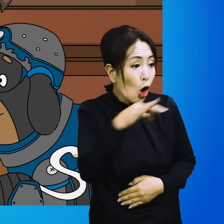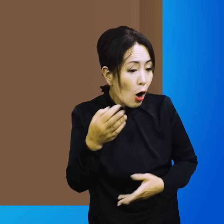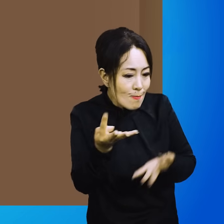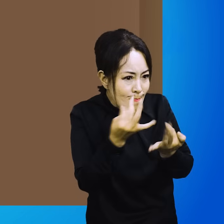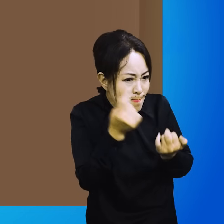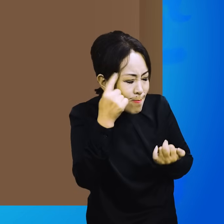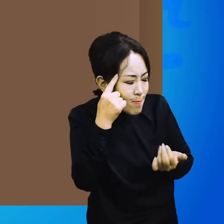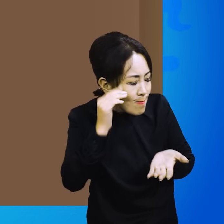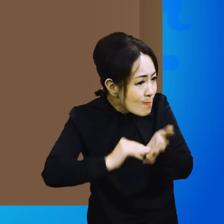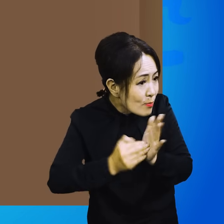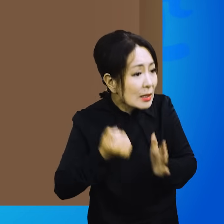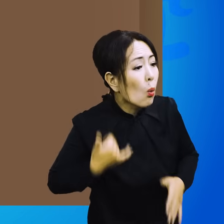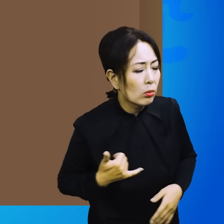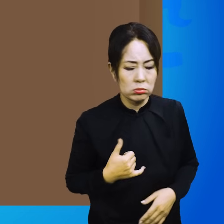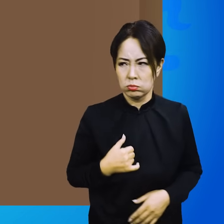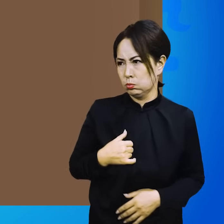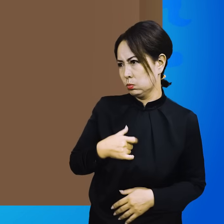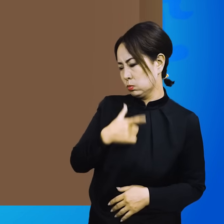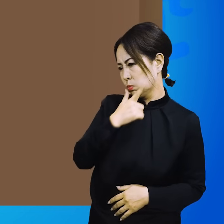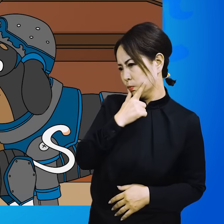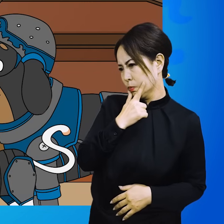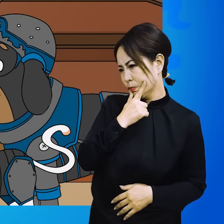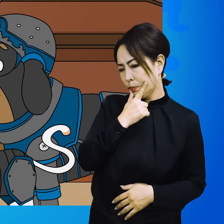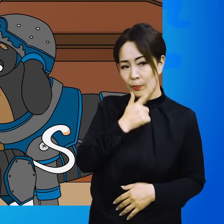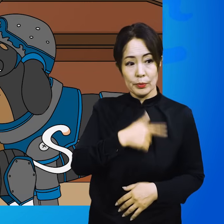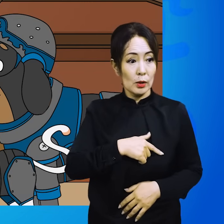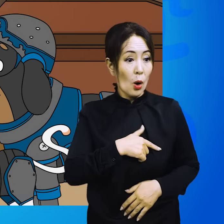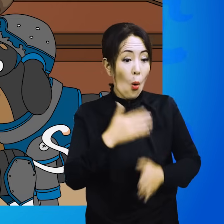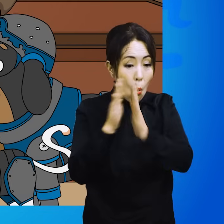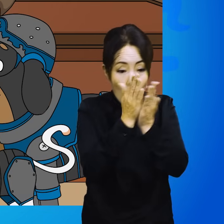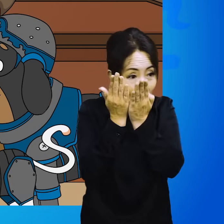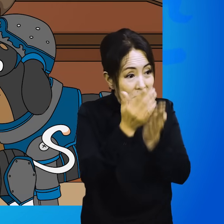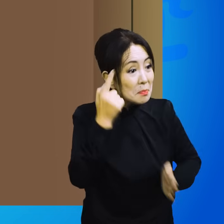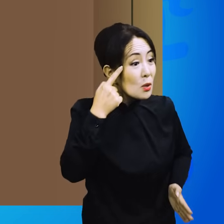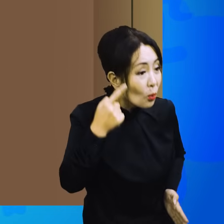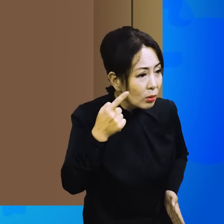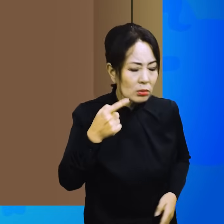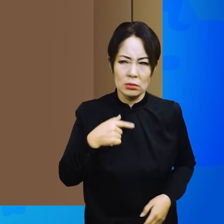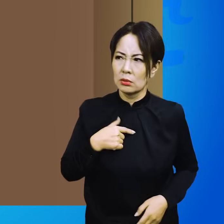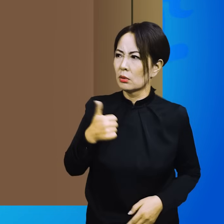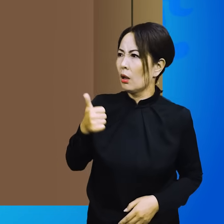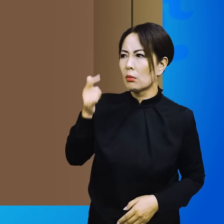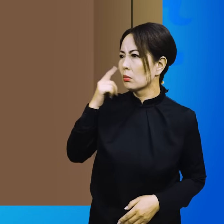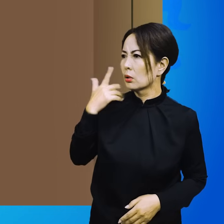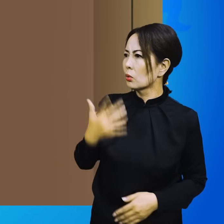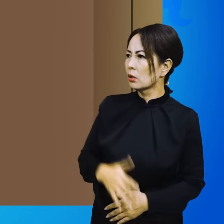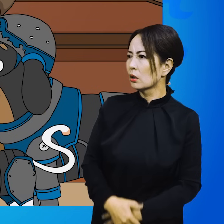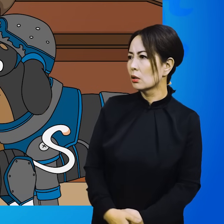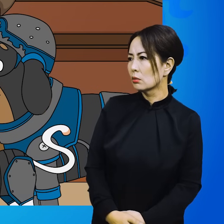уу? Чадахгүй. Уран зохиол мэдхүү. Сайн